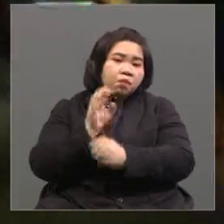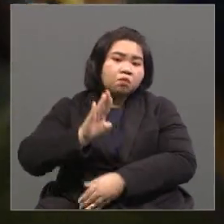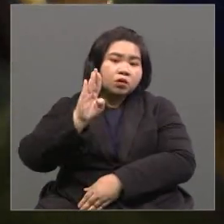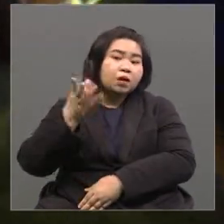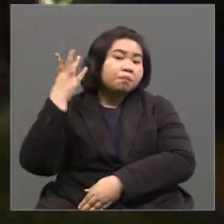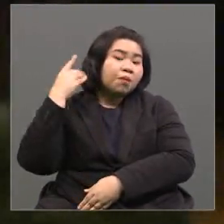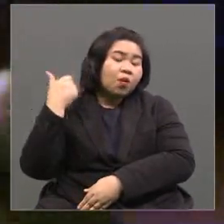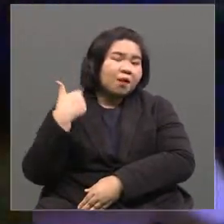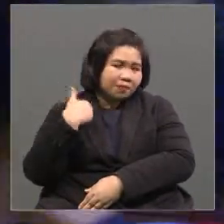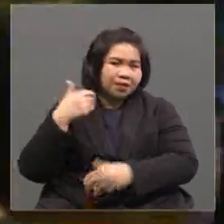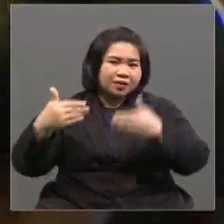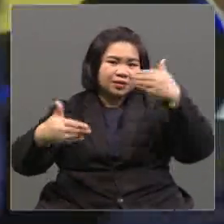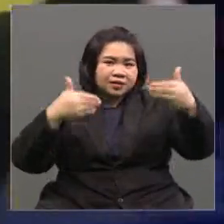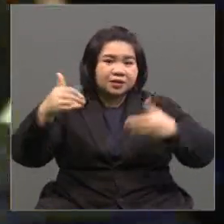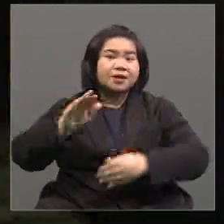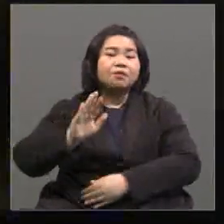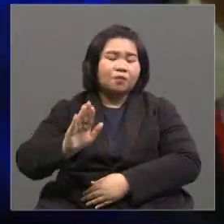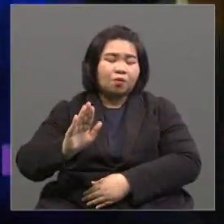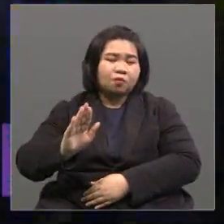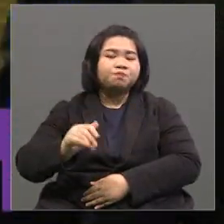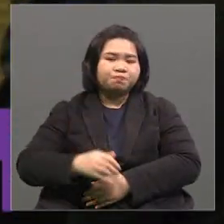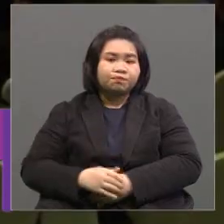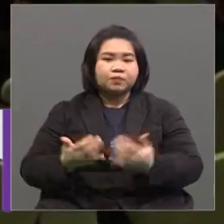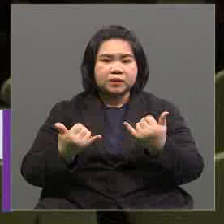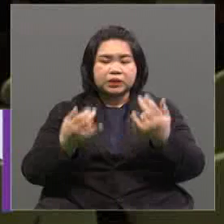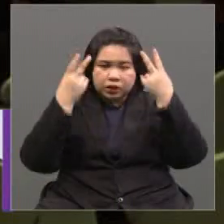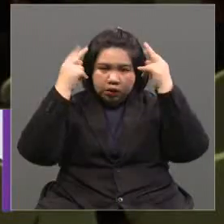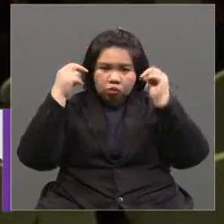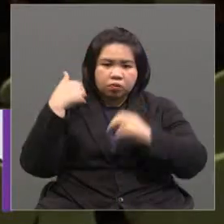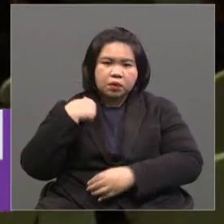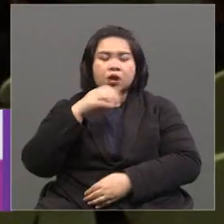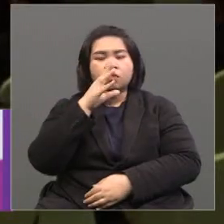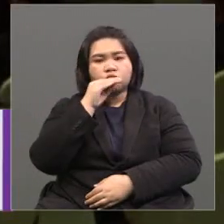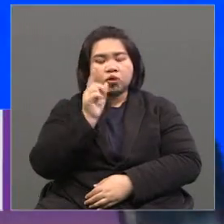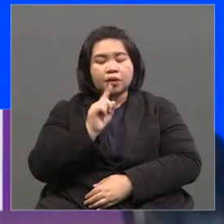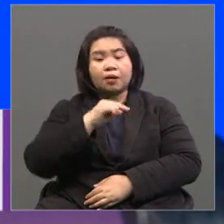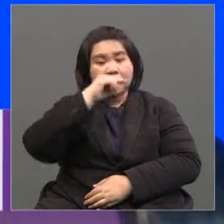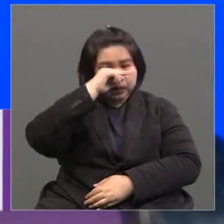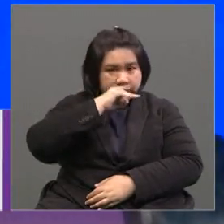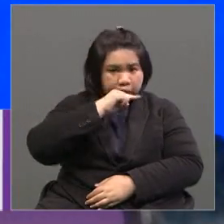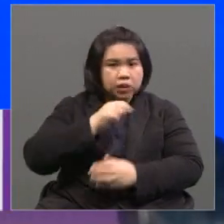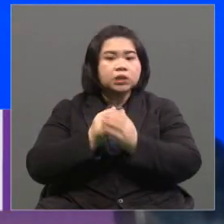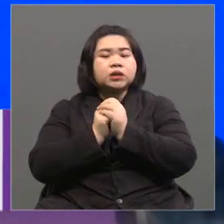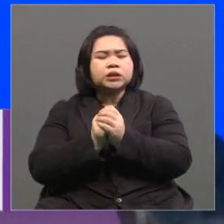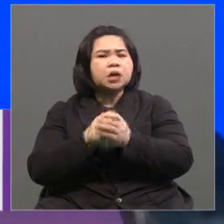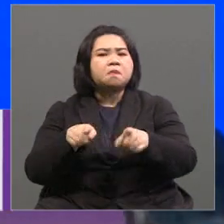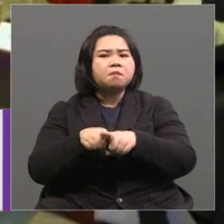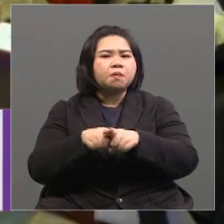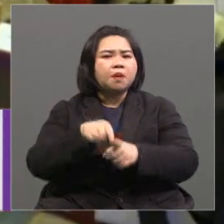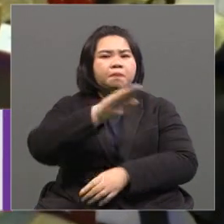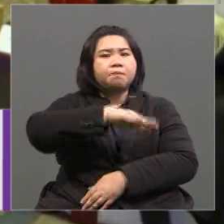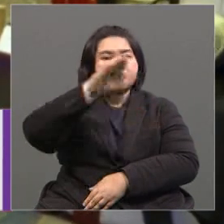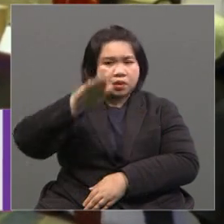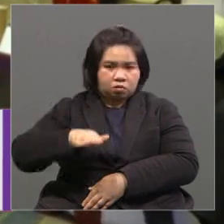งาน Thailand China Investment Forumซึ่งนายกรัฐมนตรีมีการสื่อสารบอกว่าไทยจีนถือเป็นพี่น้องกัน